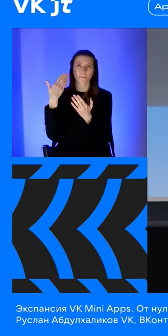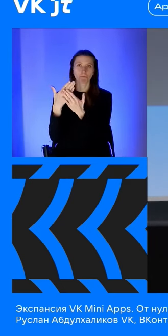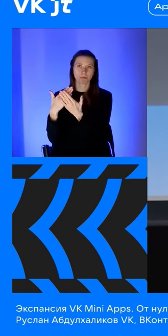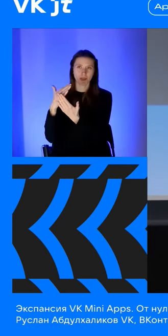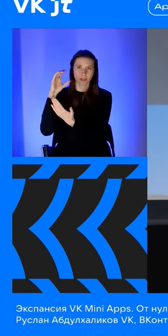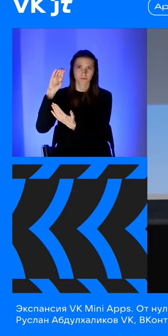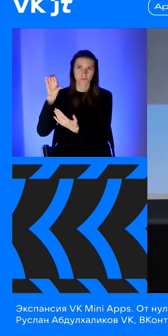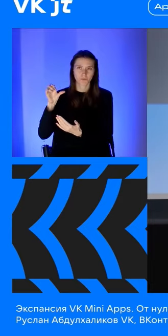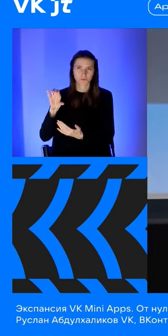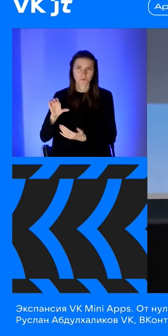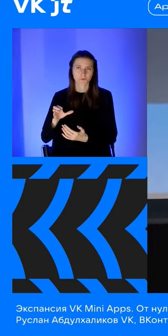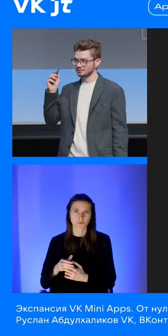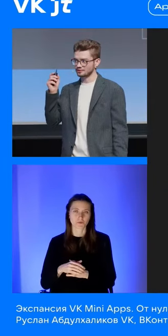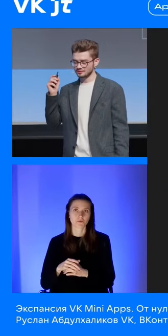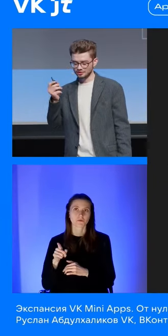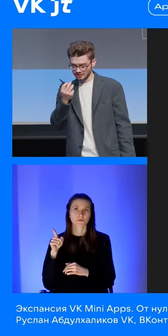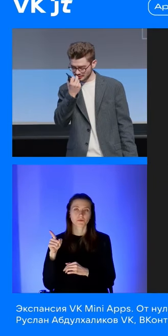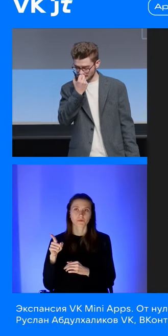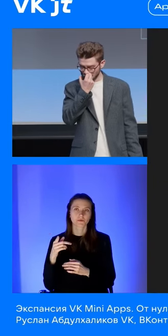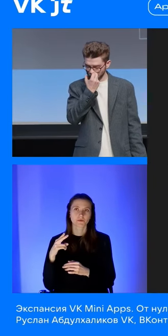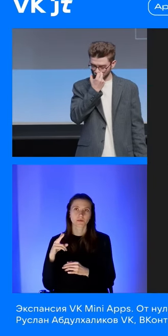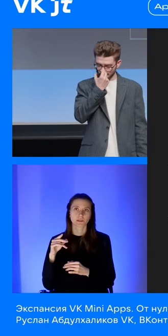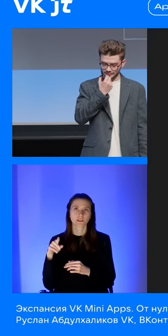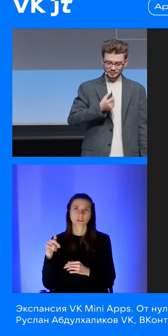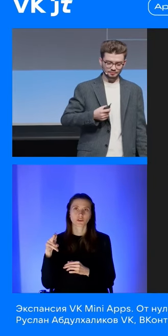хендлеров. То есть они вызываются из JS,